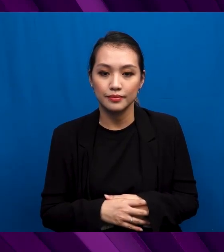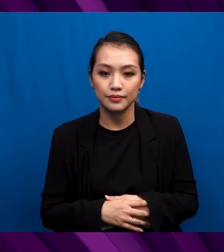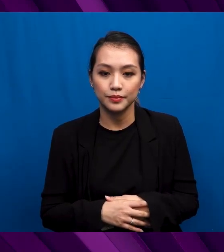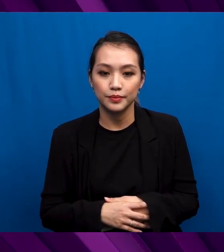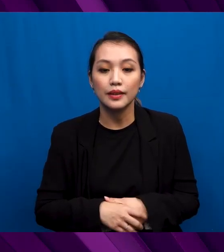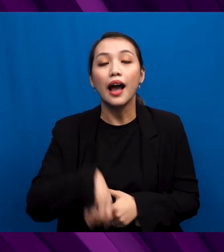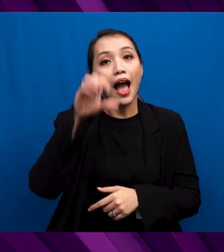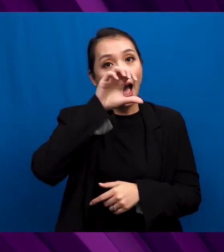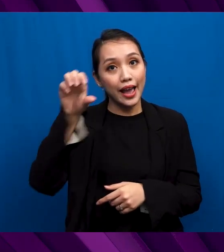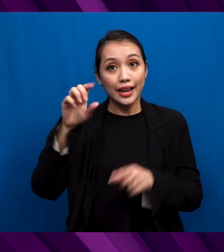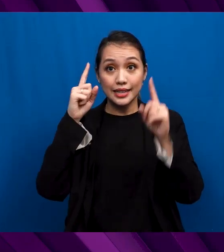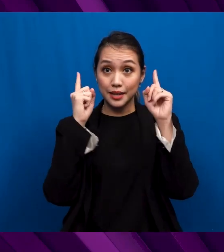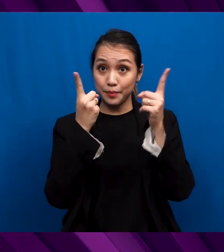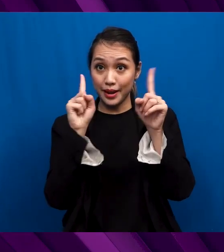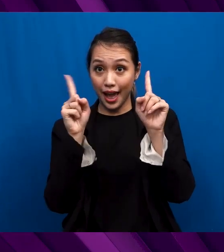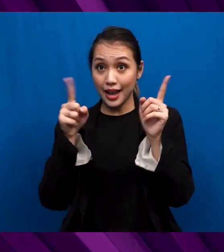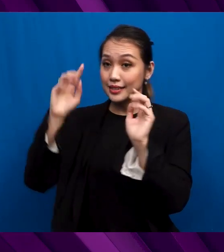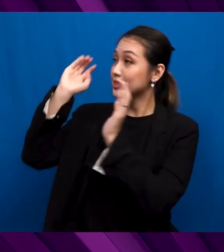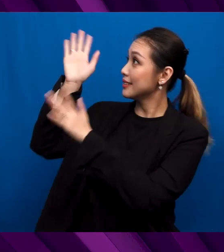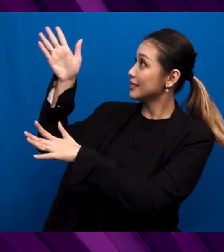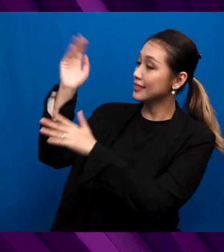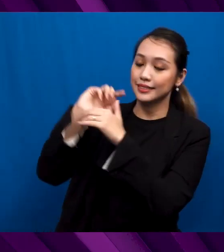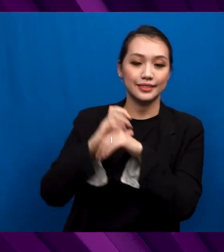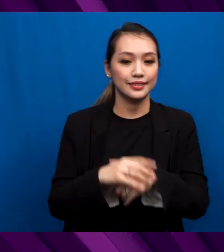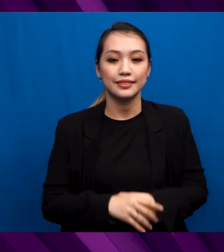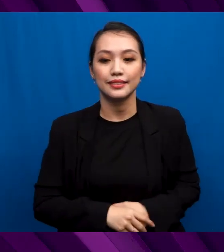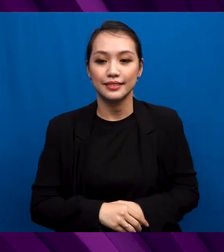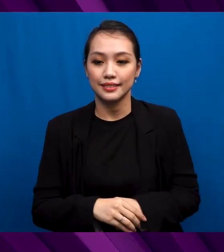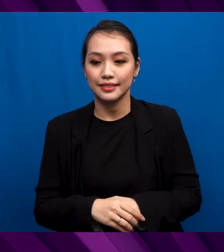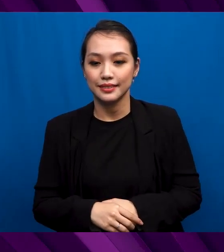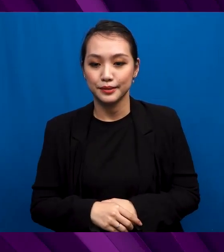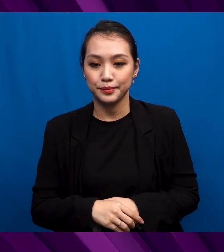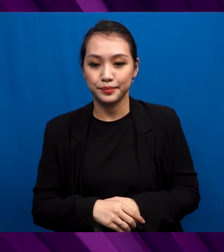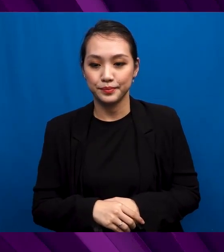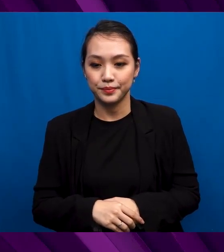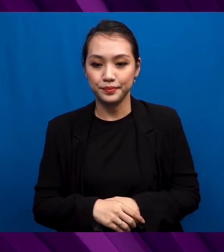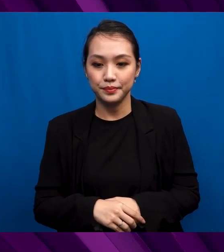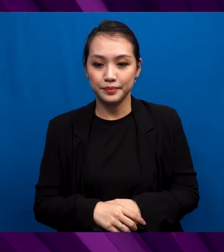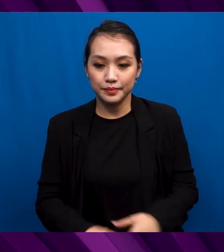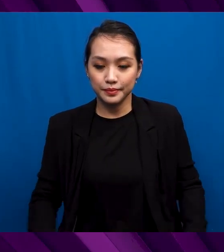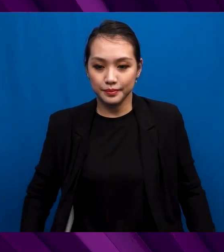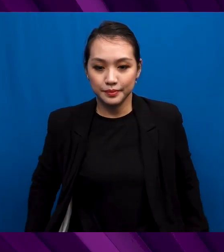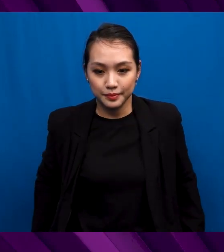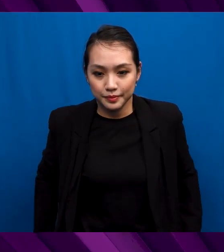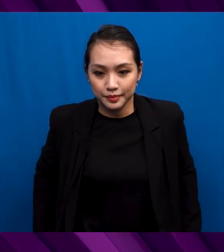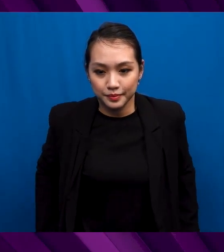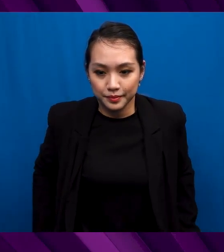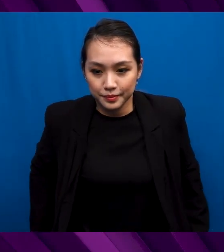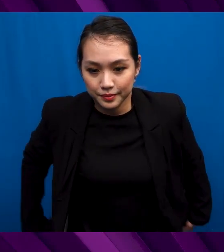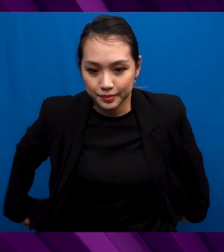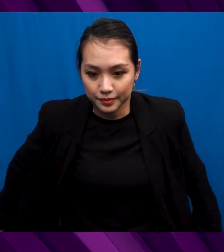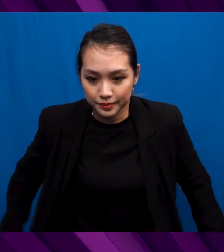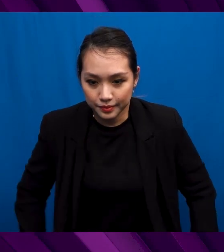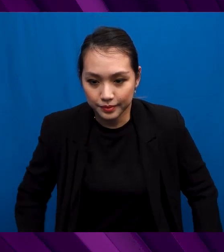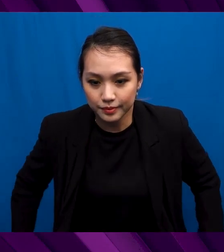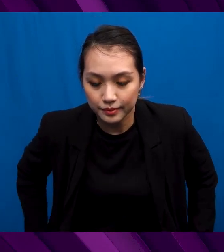Berkatilah ya Tuhan kekuatannya, dan berkenanlah kepada pekerjaannya. Remukkanlah pinggang orang yang melawan dia